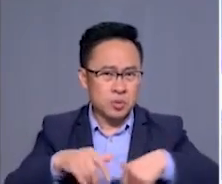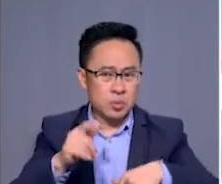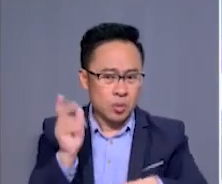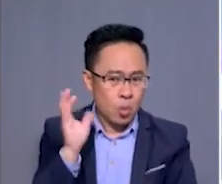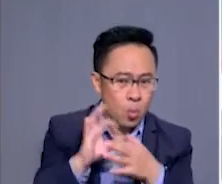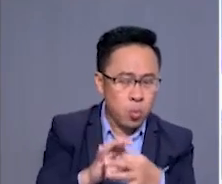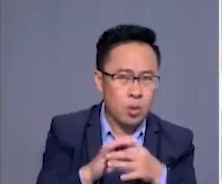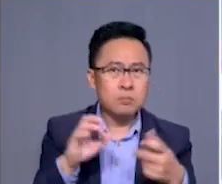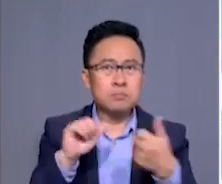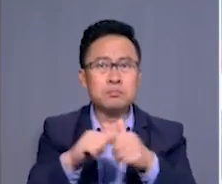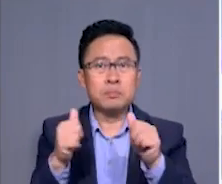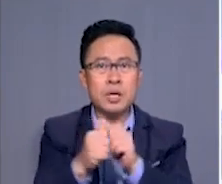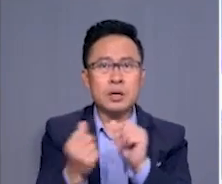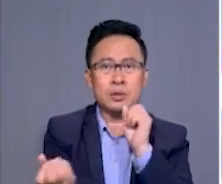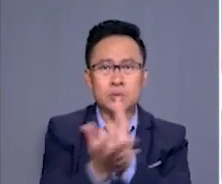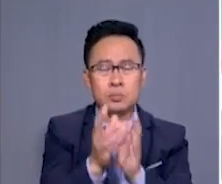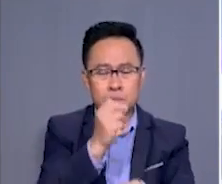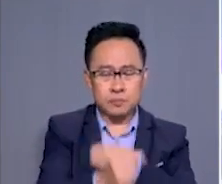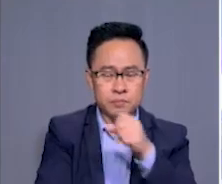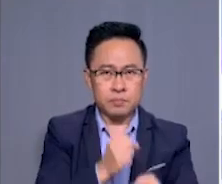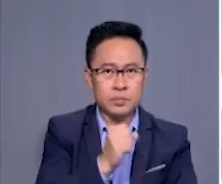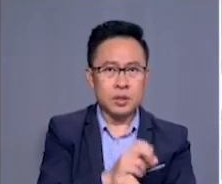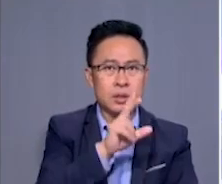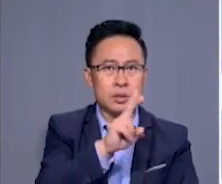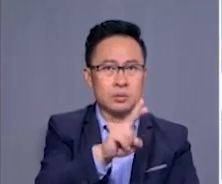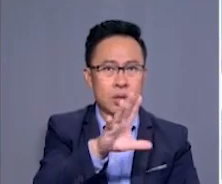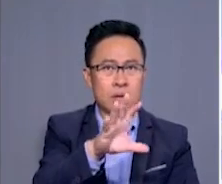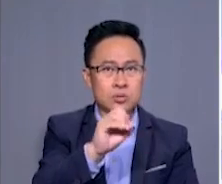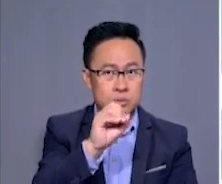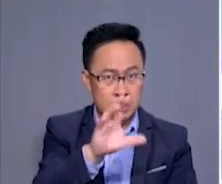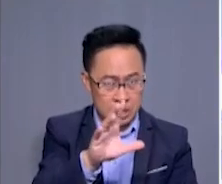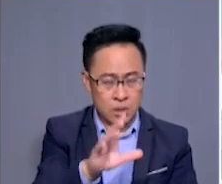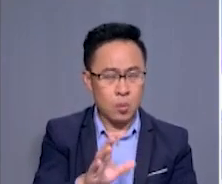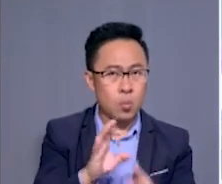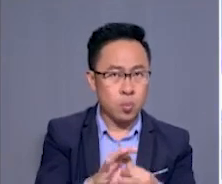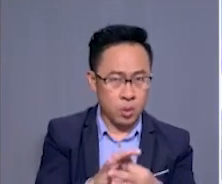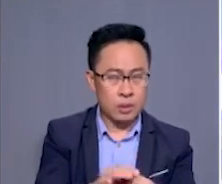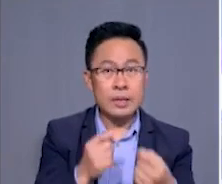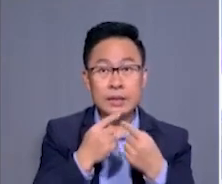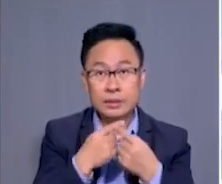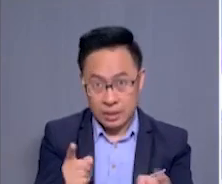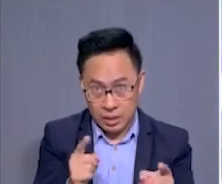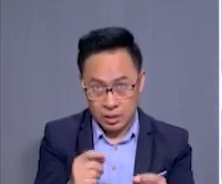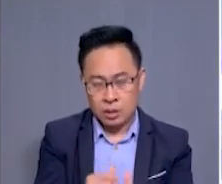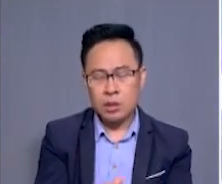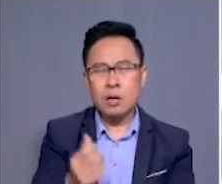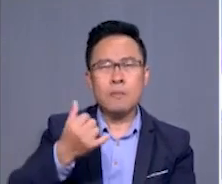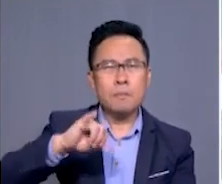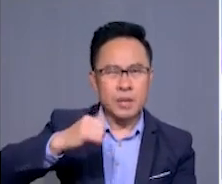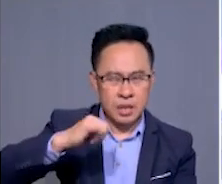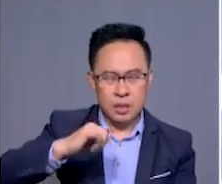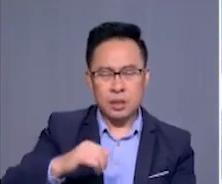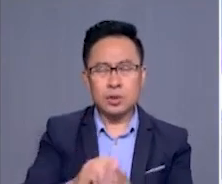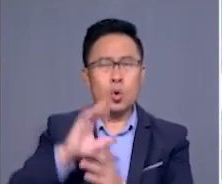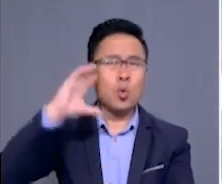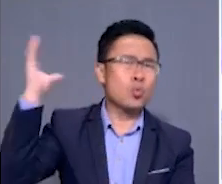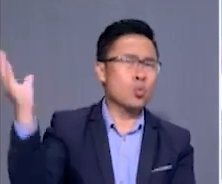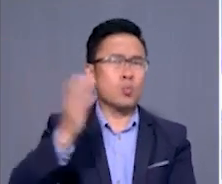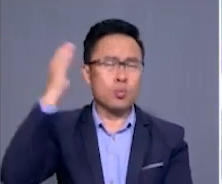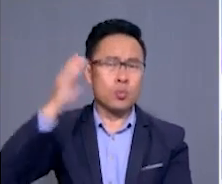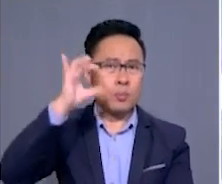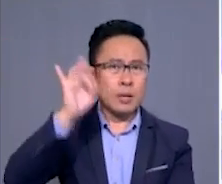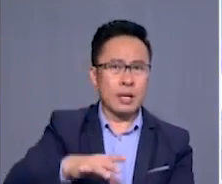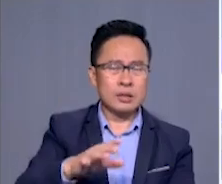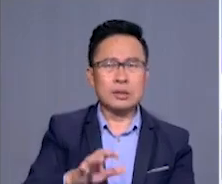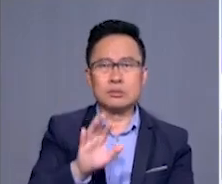ท่านบอกว่าความเร็วของลมเนี่ยนะคะมันไม่ได้หนักเท่าแฮเรียตแต่ว่าผลกระทบที่มันเกิดเนี่ยมันอาจจะหนักสูสีไล่เลี่ยกันเพราะว่าเป็นพายุโซนร้อน